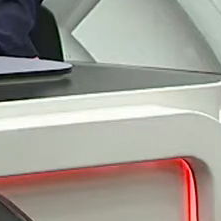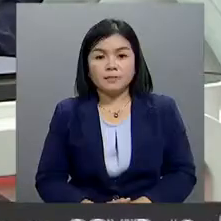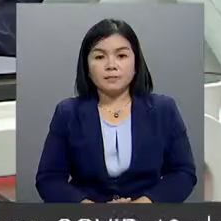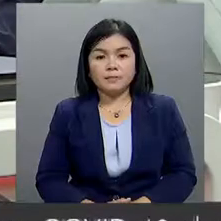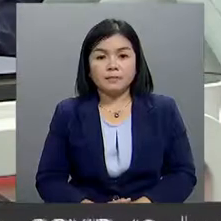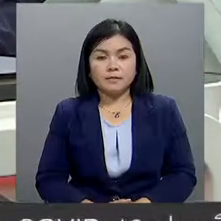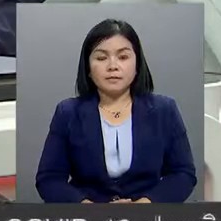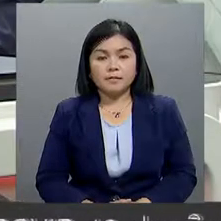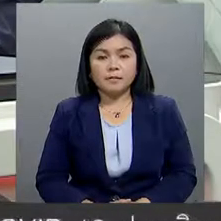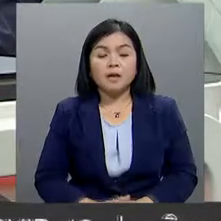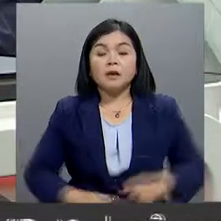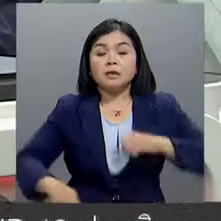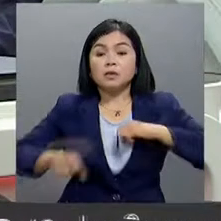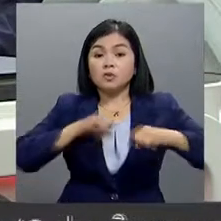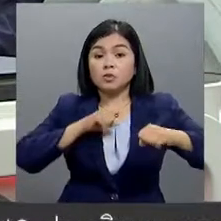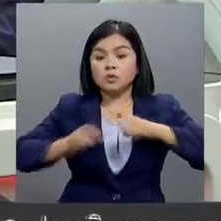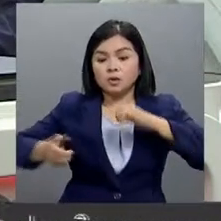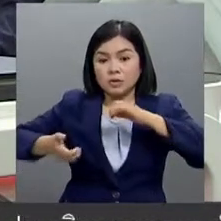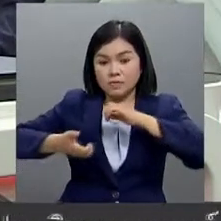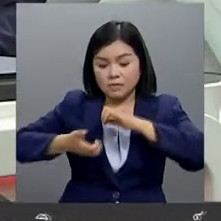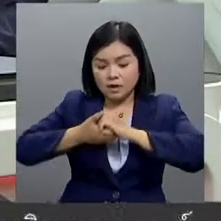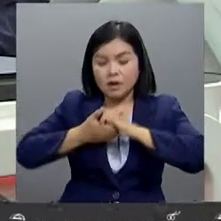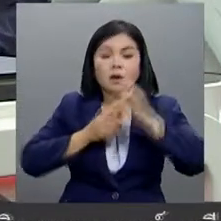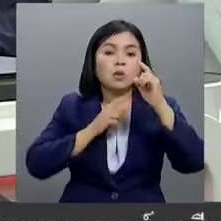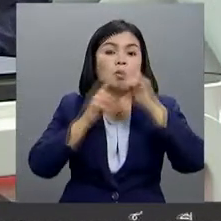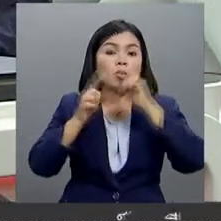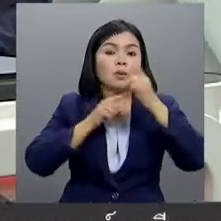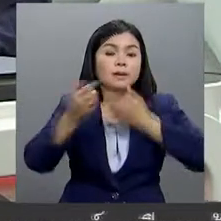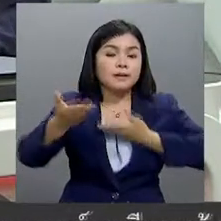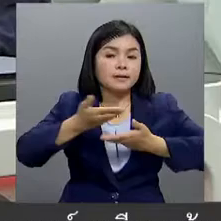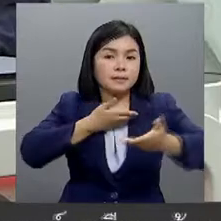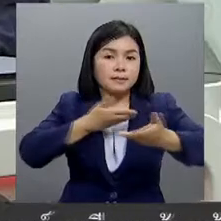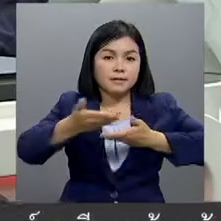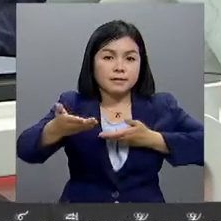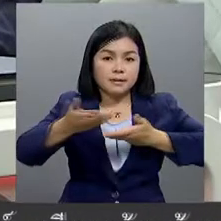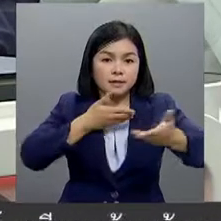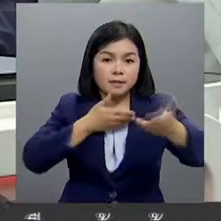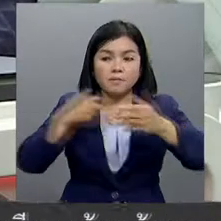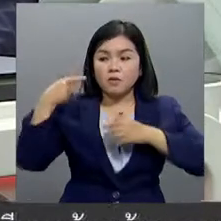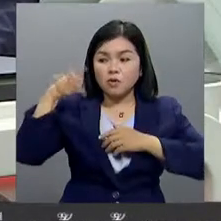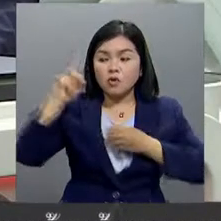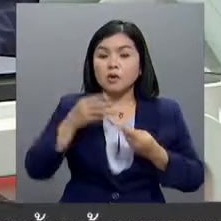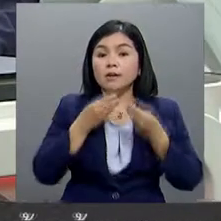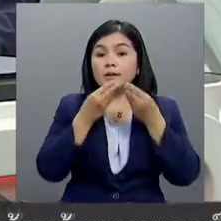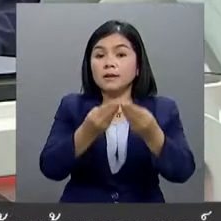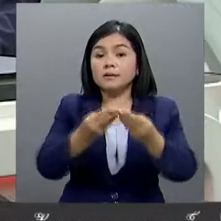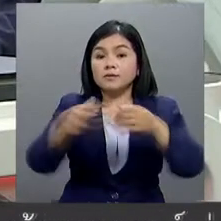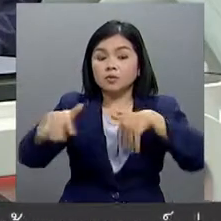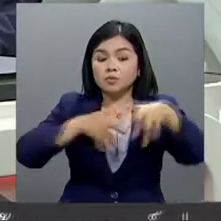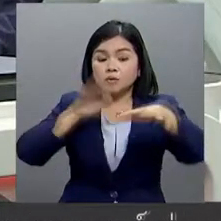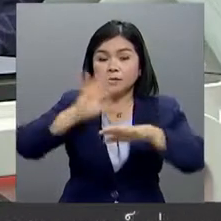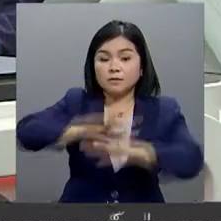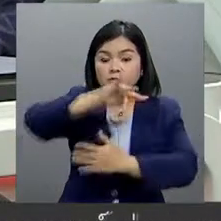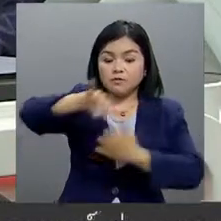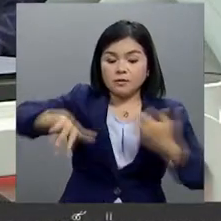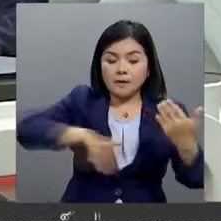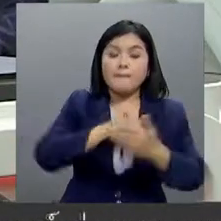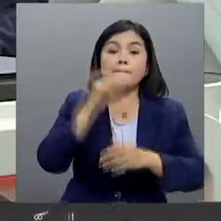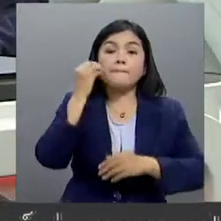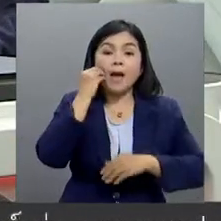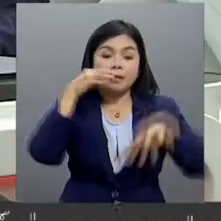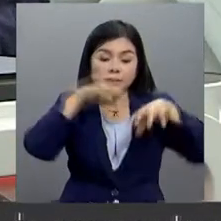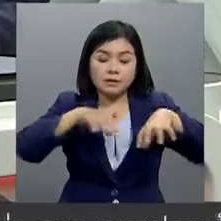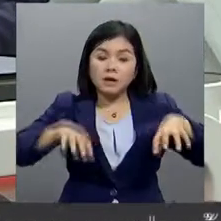เยาวชนร่วมกันแลกเปลี่ยนเรียนรู้ทำกิจกรรมสร้างประโยชน์แก่ชุมชนและสิ่งแวดล้อมรอบบ้านของตัวเองผ่านกิจกรรมค่ายเด็ก